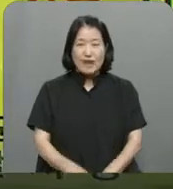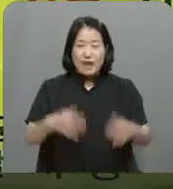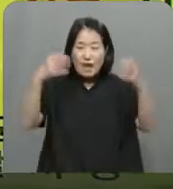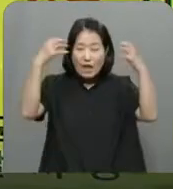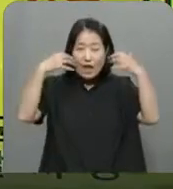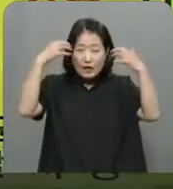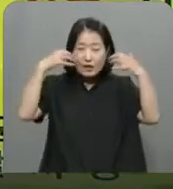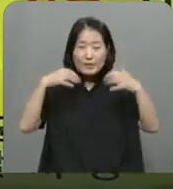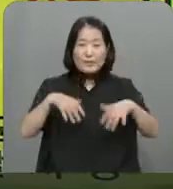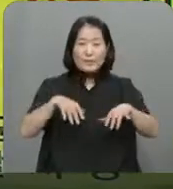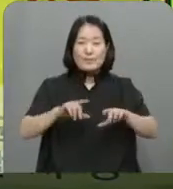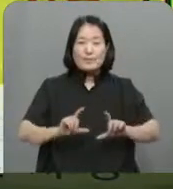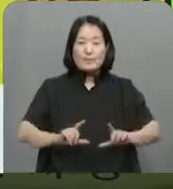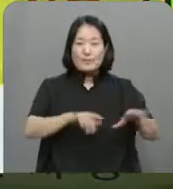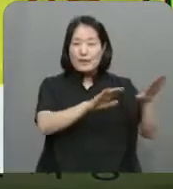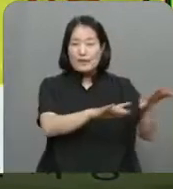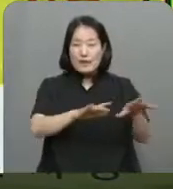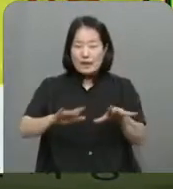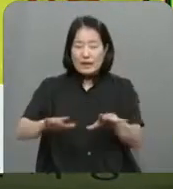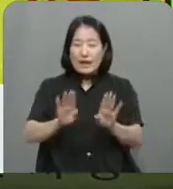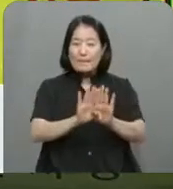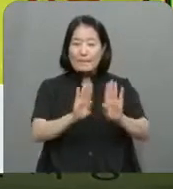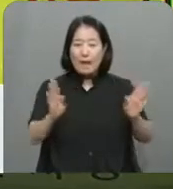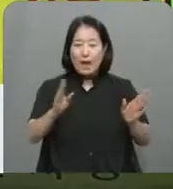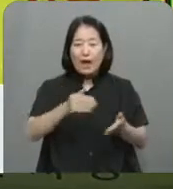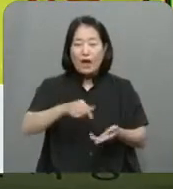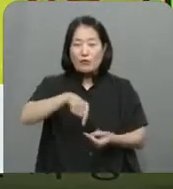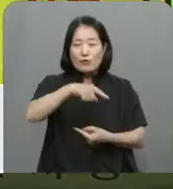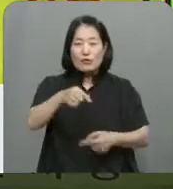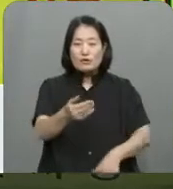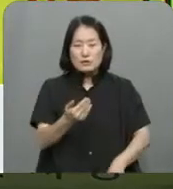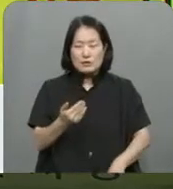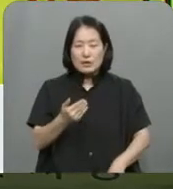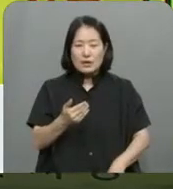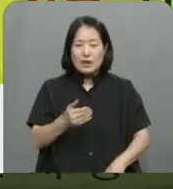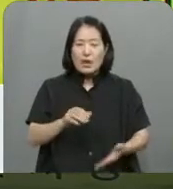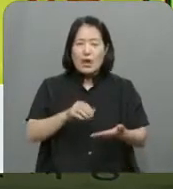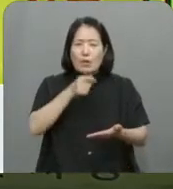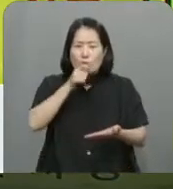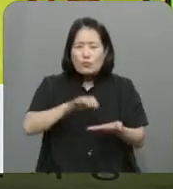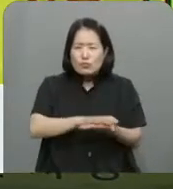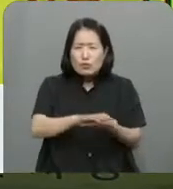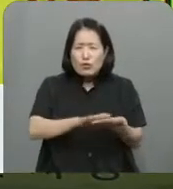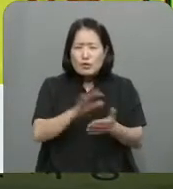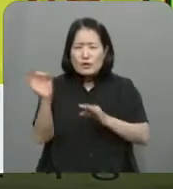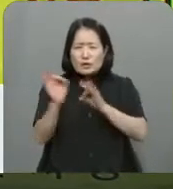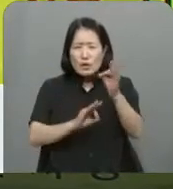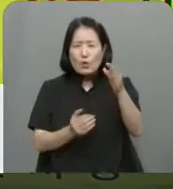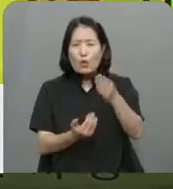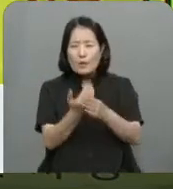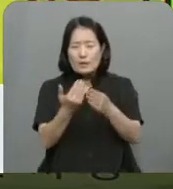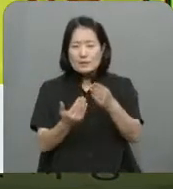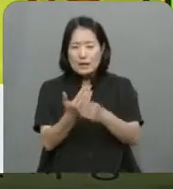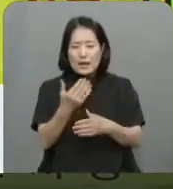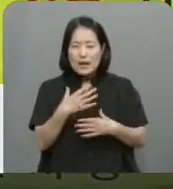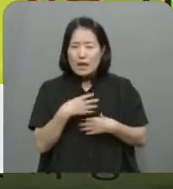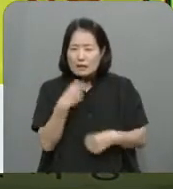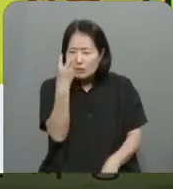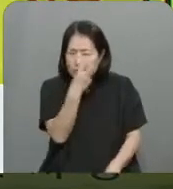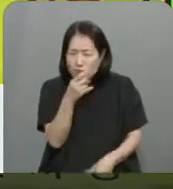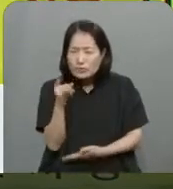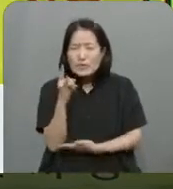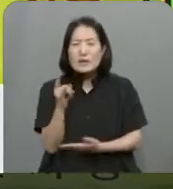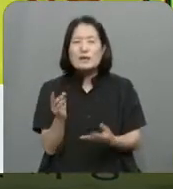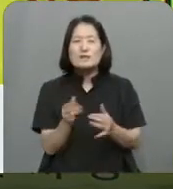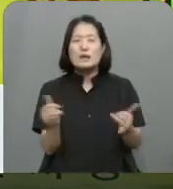여름 해수욕장 개장을 앞두고 벌써부터 해변 물놀이 사고가 속출하고 있습니다. 안전요원이 아직 없는 상태에서 사고